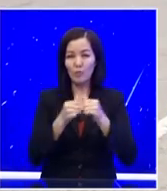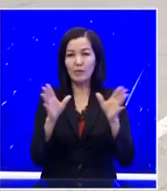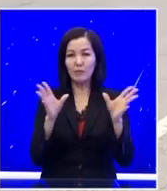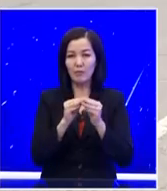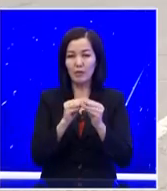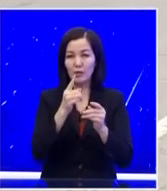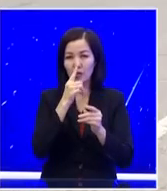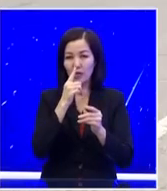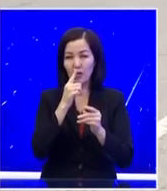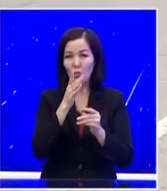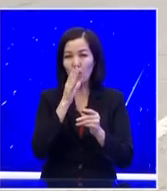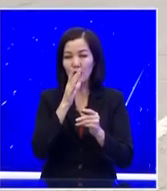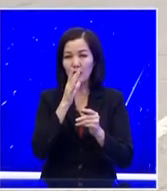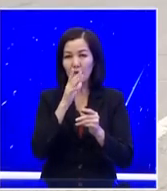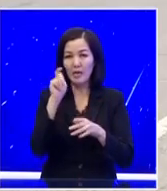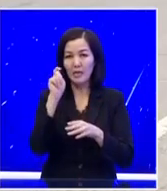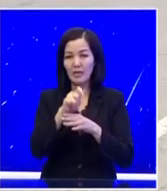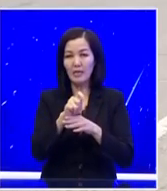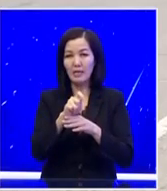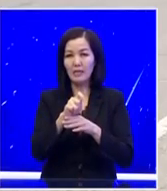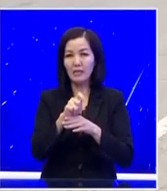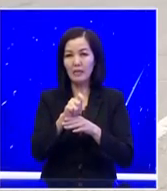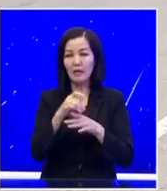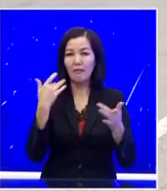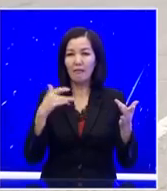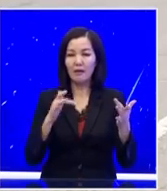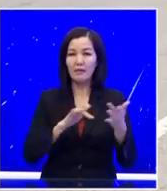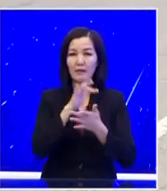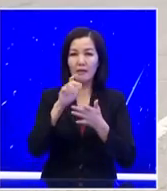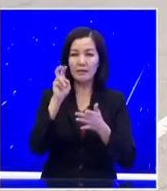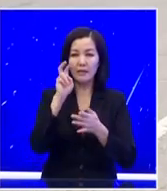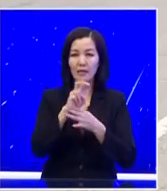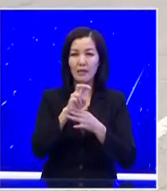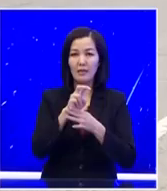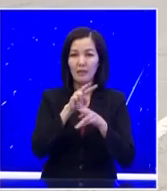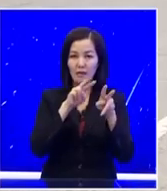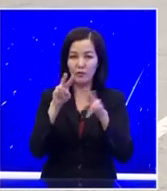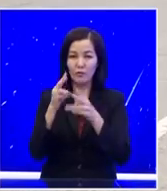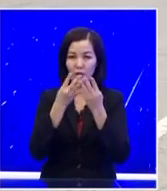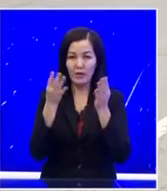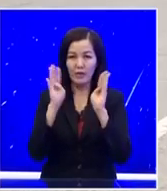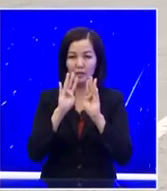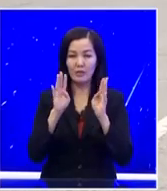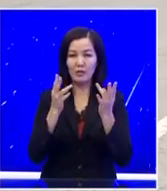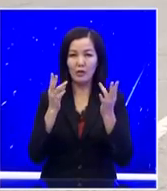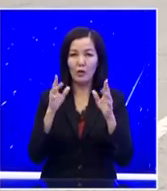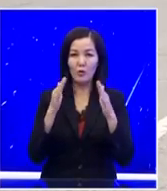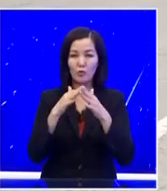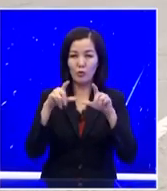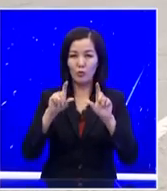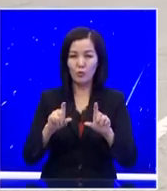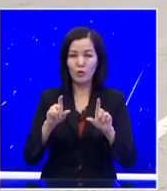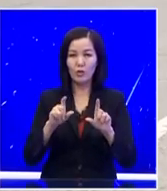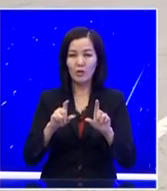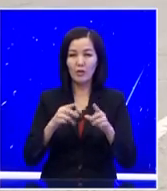жақын арада осы келген 2 күн болды, Тараз қаласынан келді. Онда контрольға алдық бәрін, ескертулерін